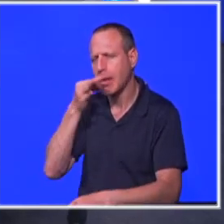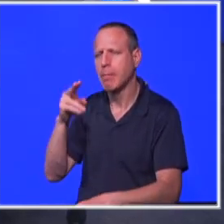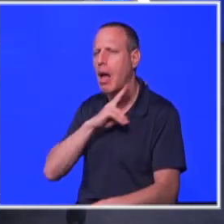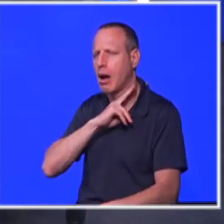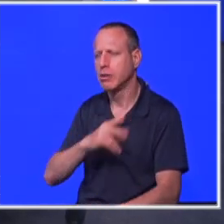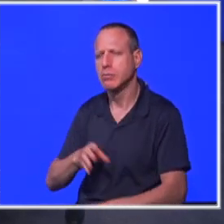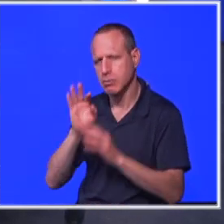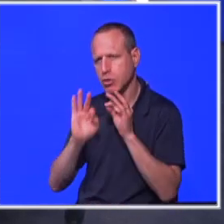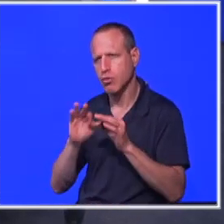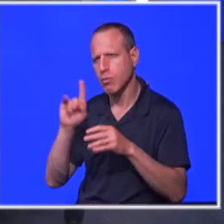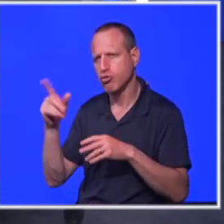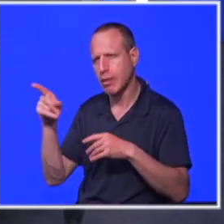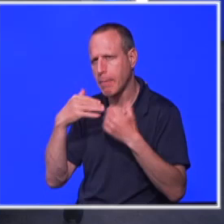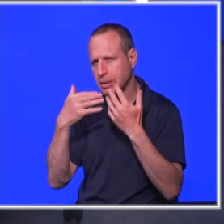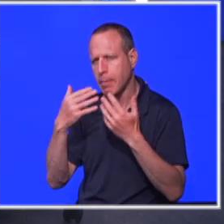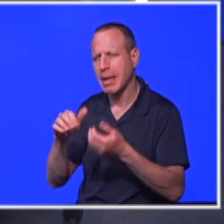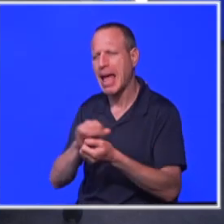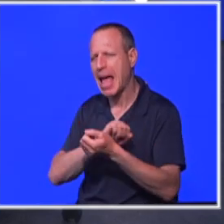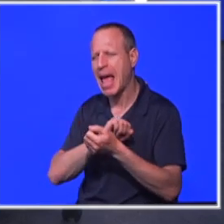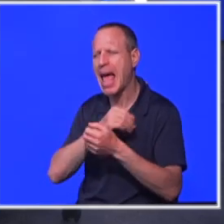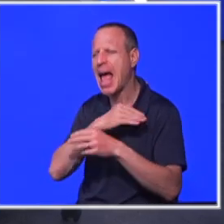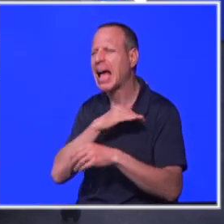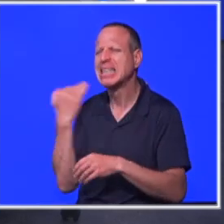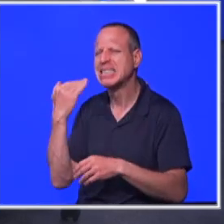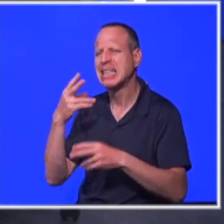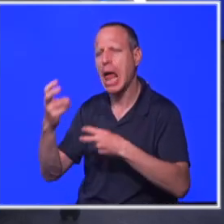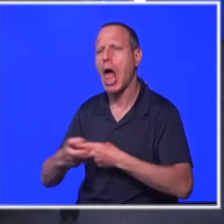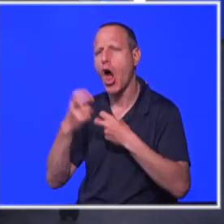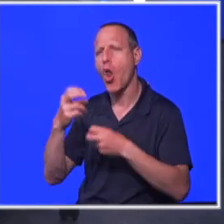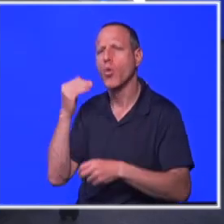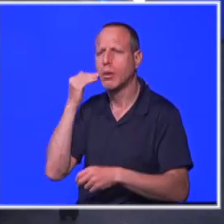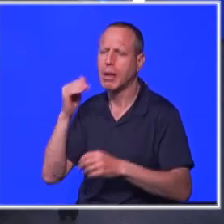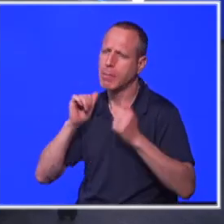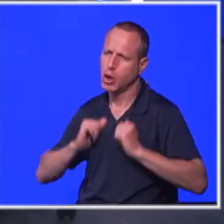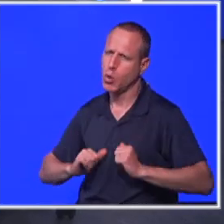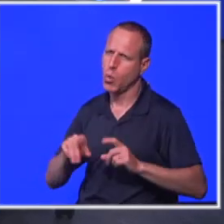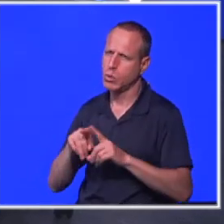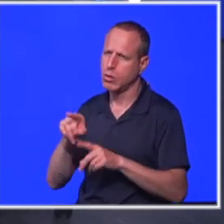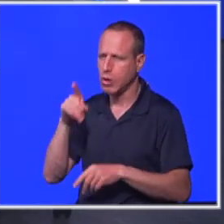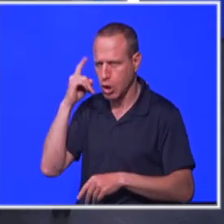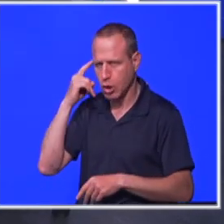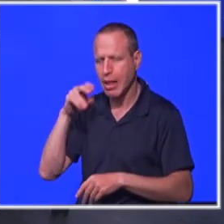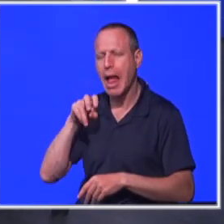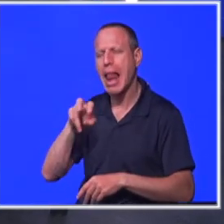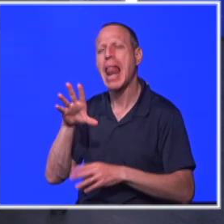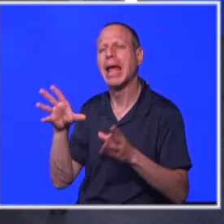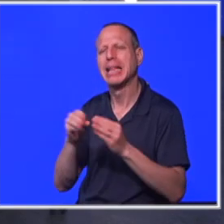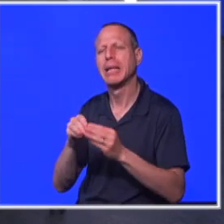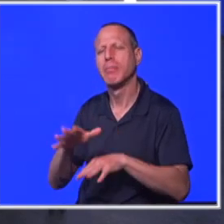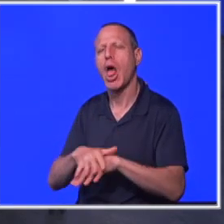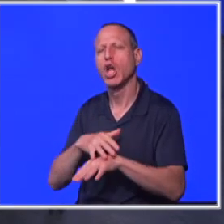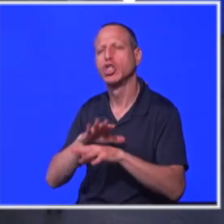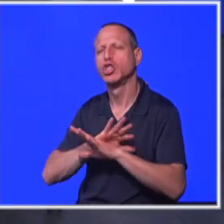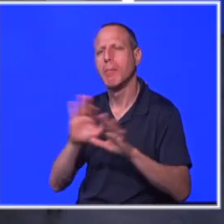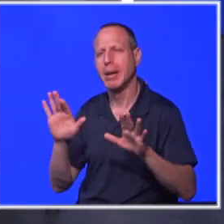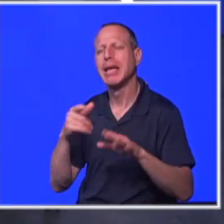באנגלית, ובדיוק מה שאתה מספר, חיסל את החקלאות האמריקאית, כאילו בנינוחות כזאת, אתה יודע, ללכת עם, להרגיש בלי, אני אוהב